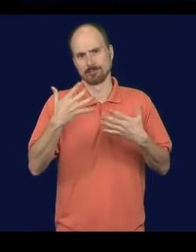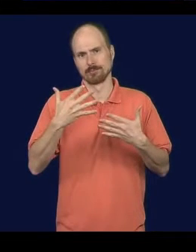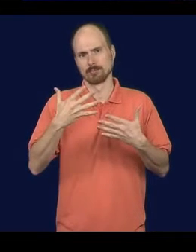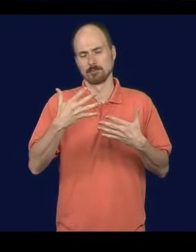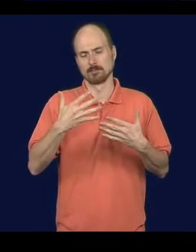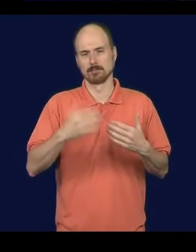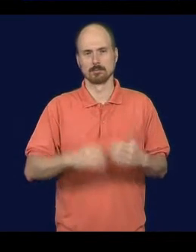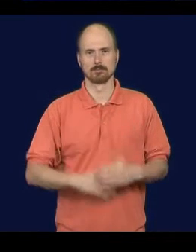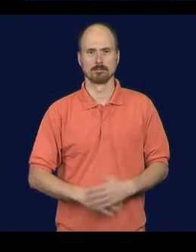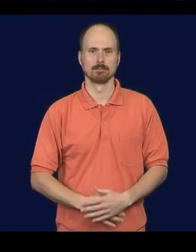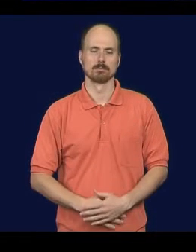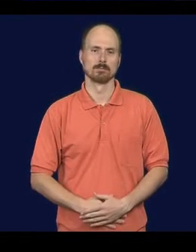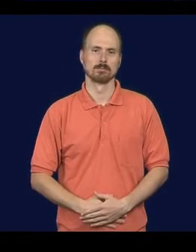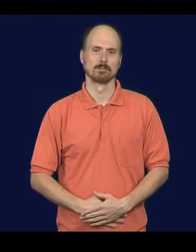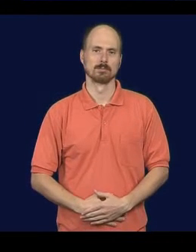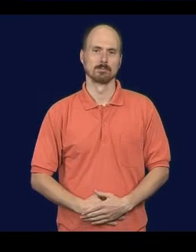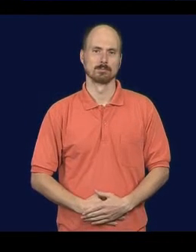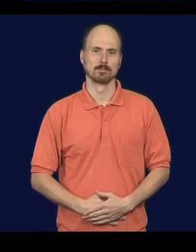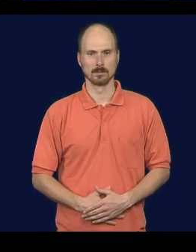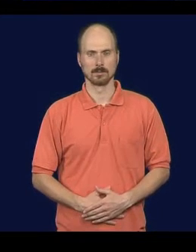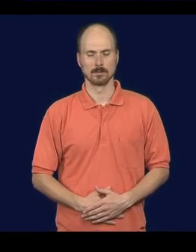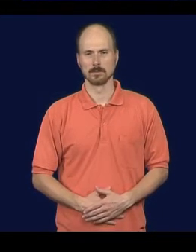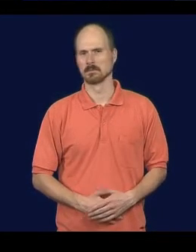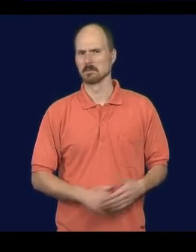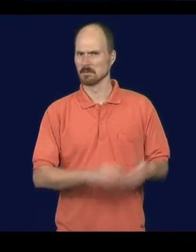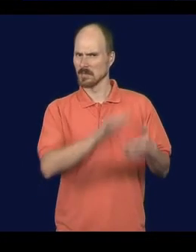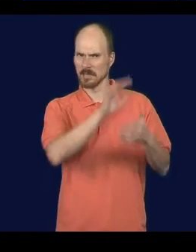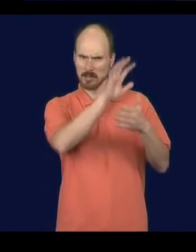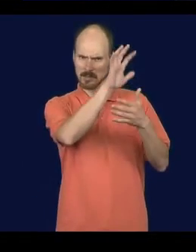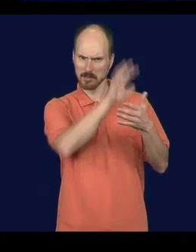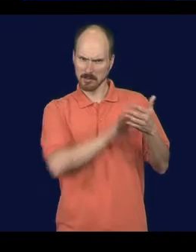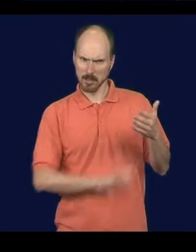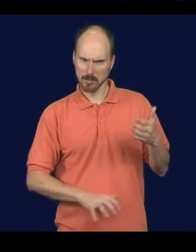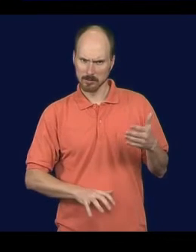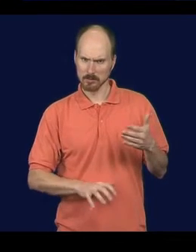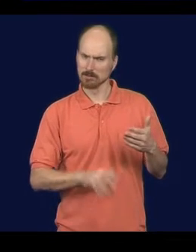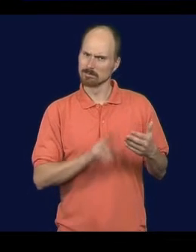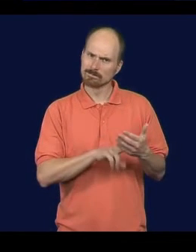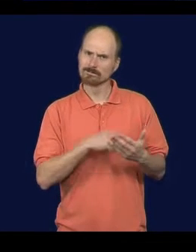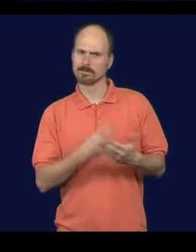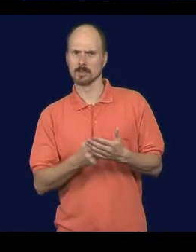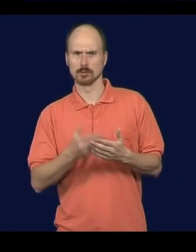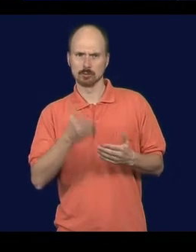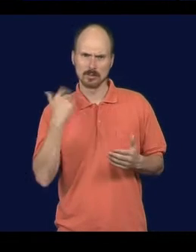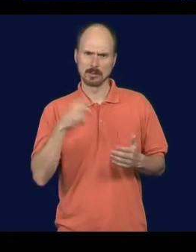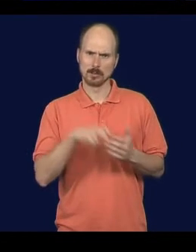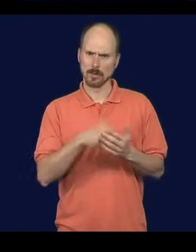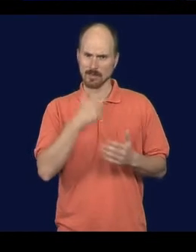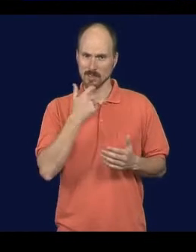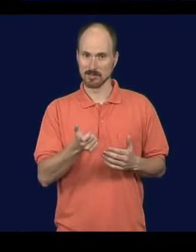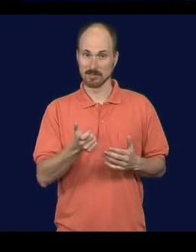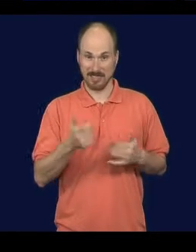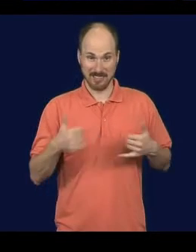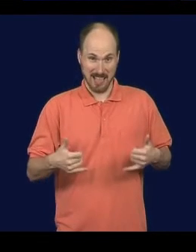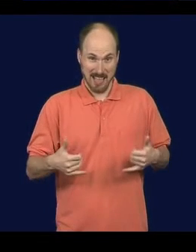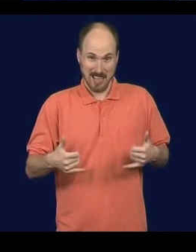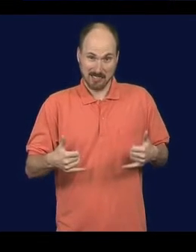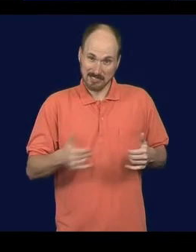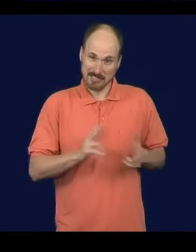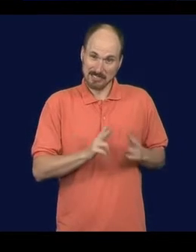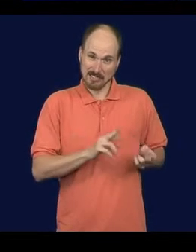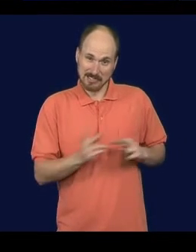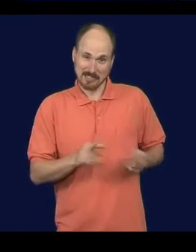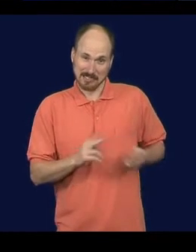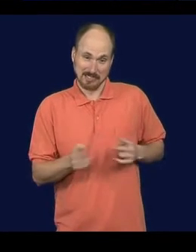Fotka na tomto slajdu je ze soutěže Galileo Masters v Berlíně, což je asi